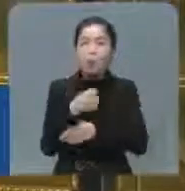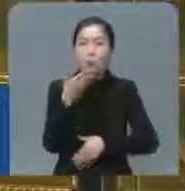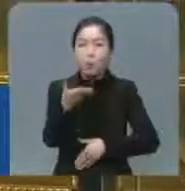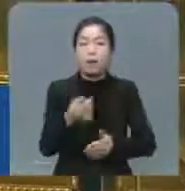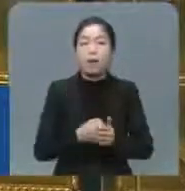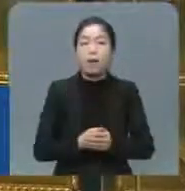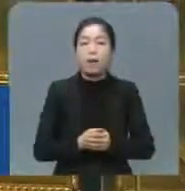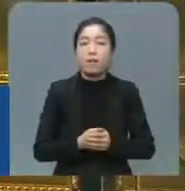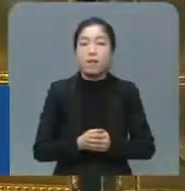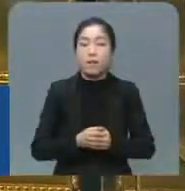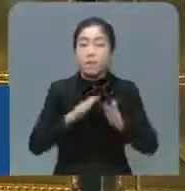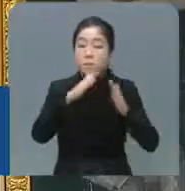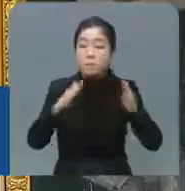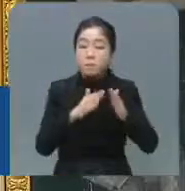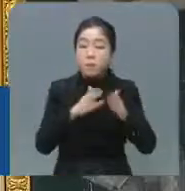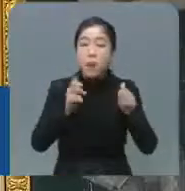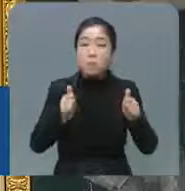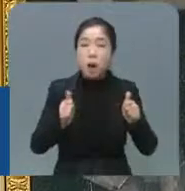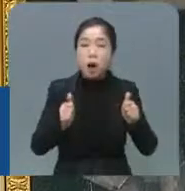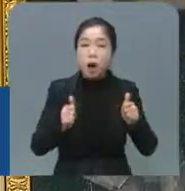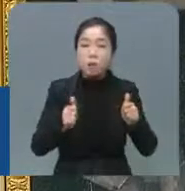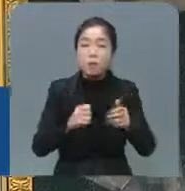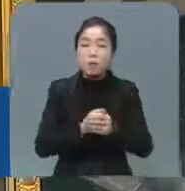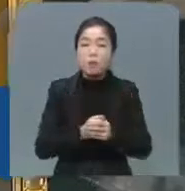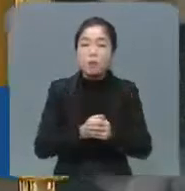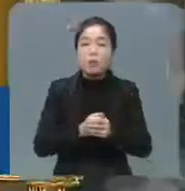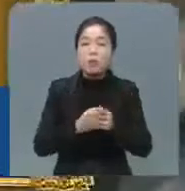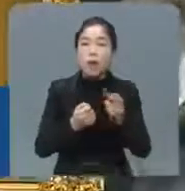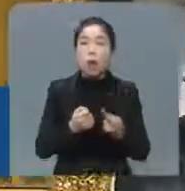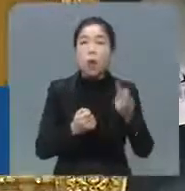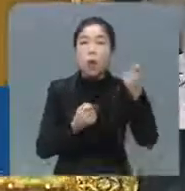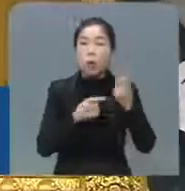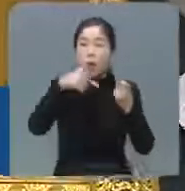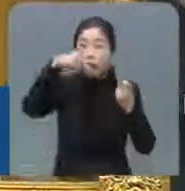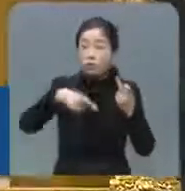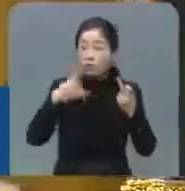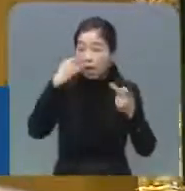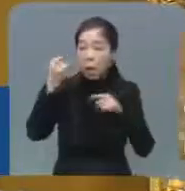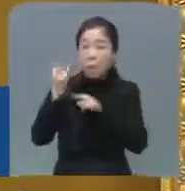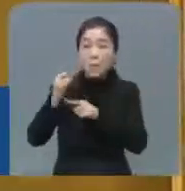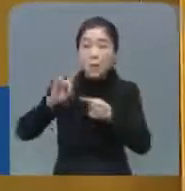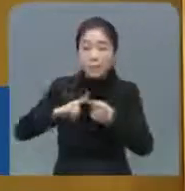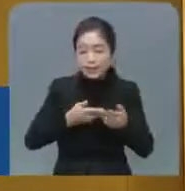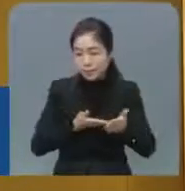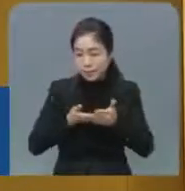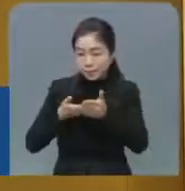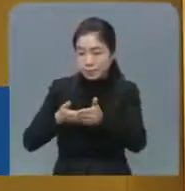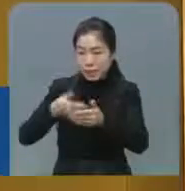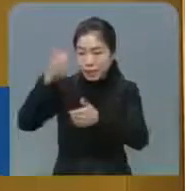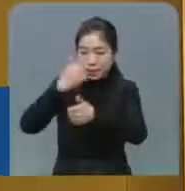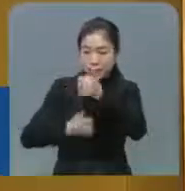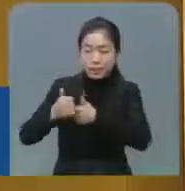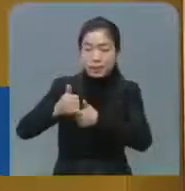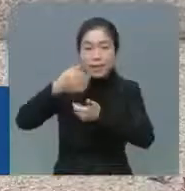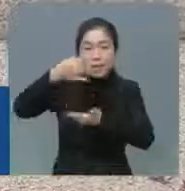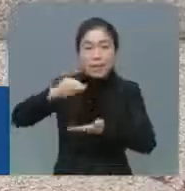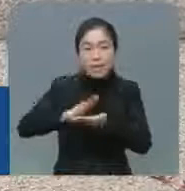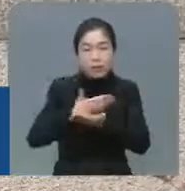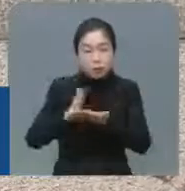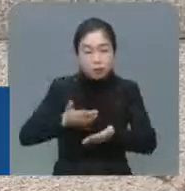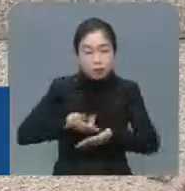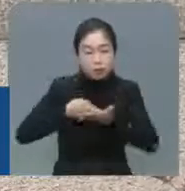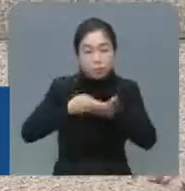받아들여졌습니다. 광주가정법원 가사 2부는 구 씨의 친오빠가 구 씨의 친모 A 씨를 상대로 제기한 상속 재산 분할 심판